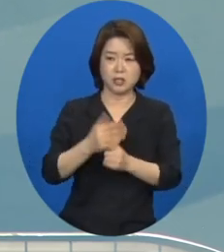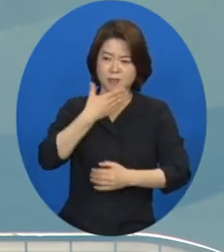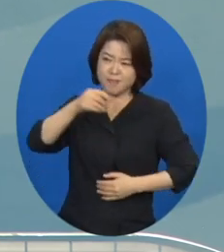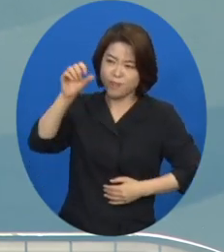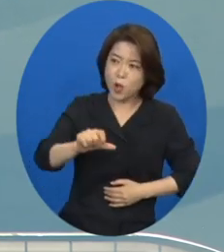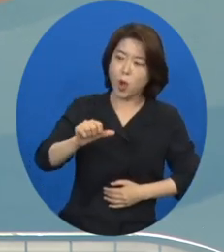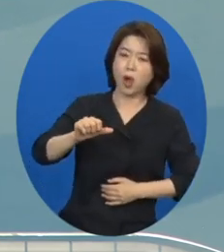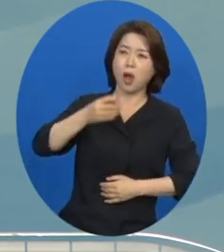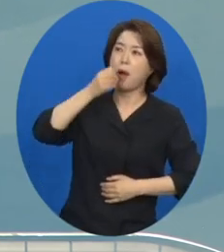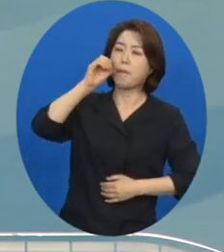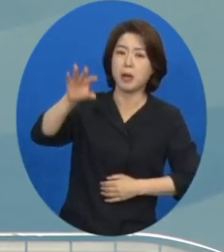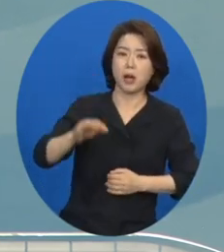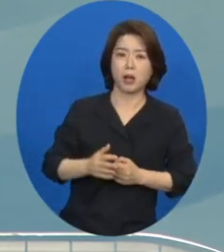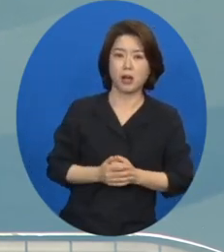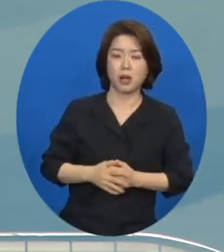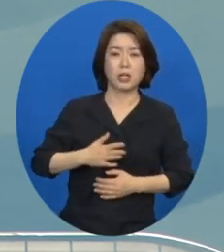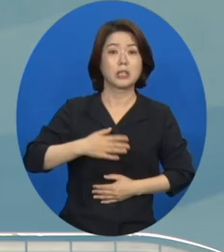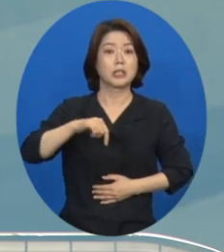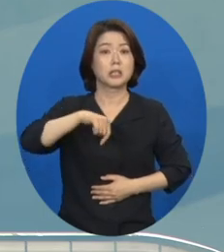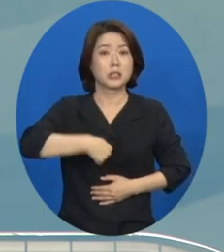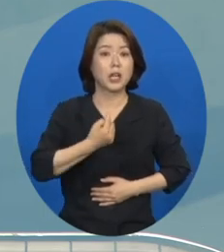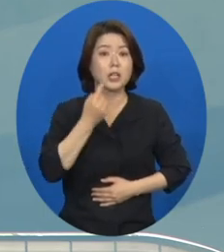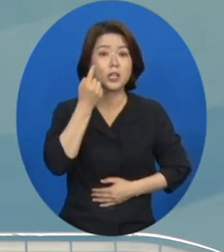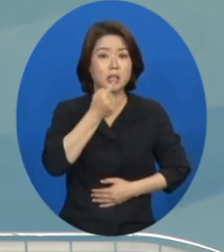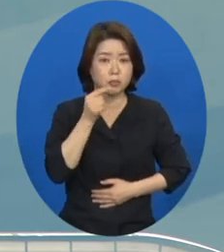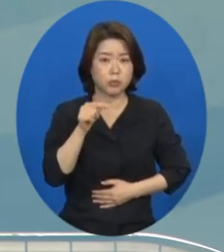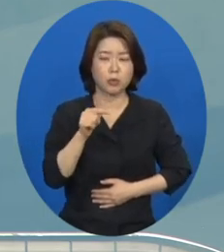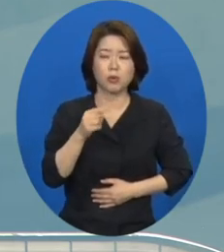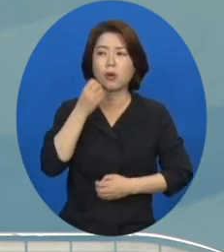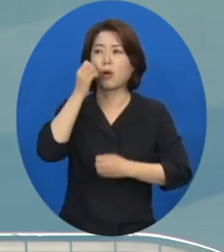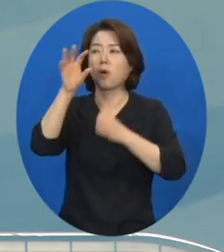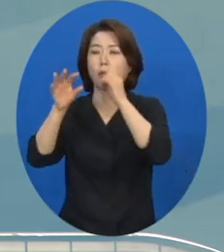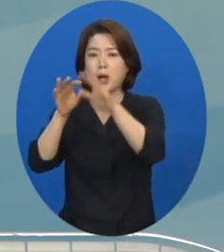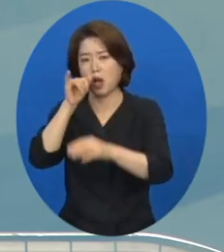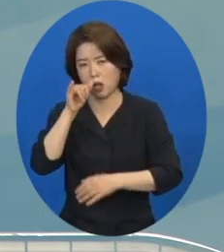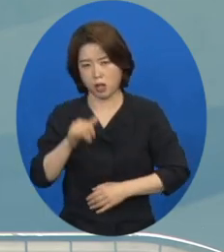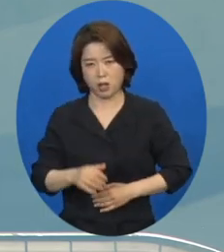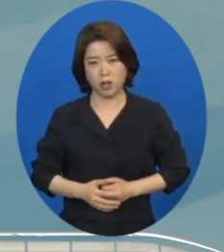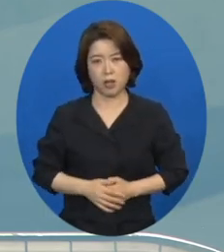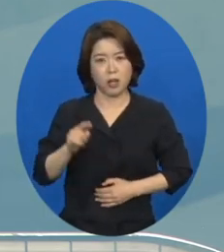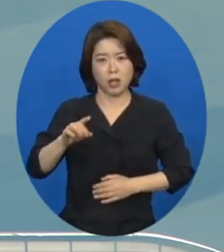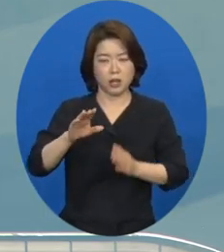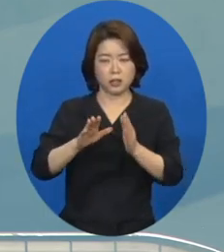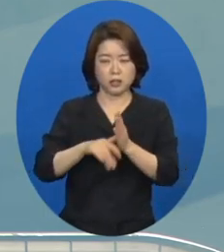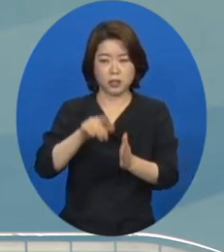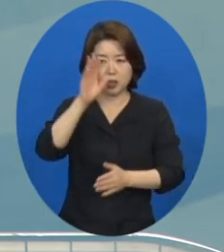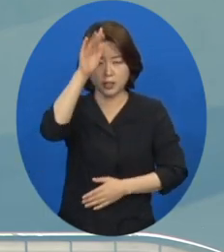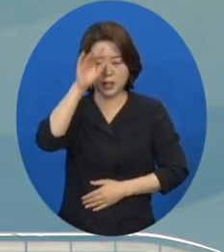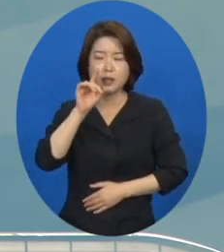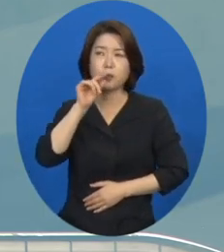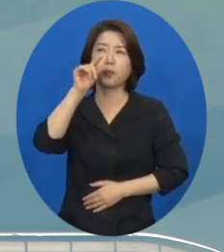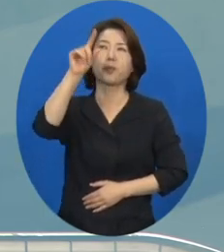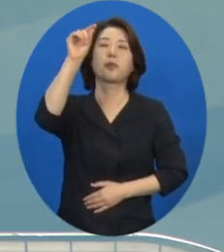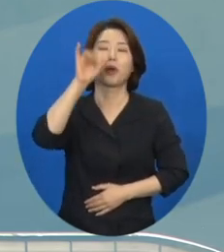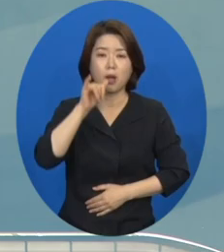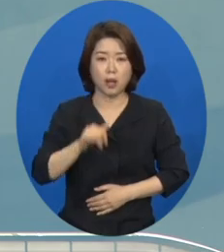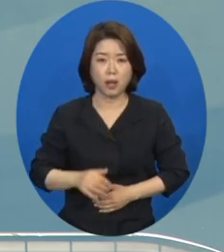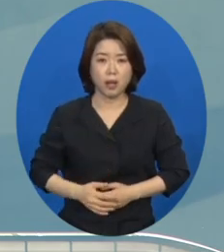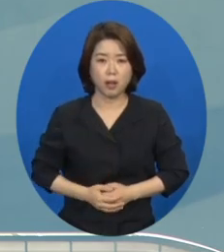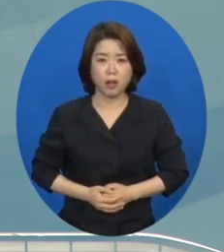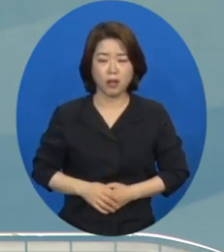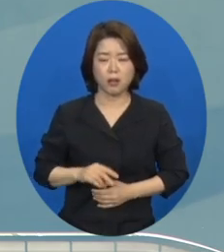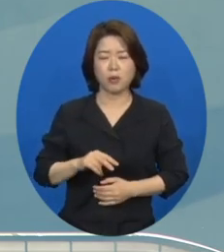하면서 자기 입으로 그렇게 내뱉어버려요. 그때 닭이 웁니다.